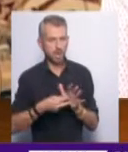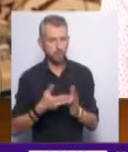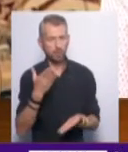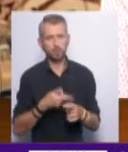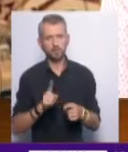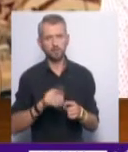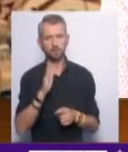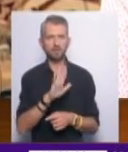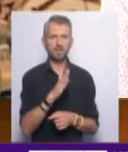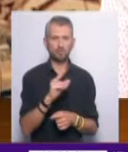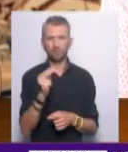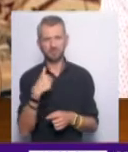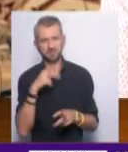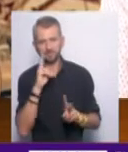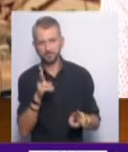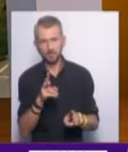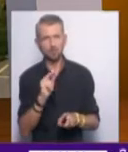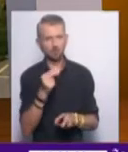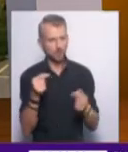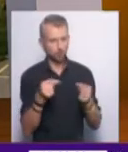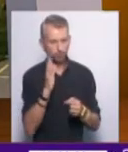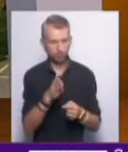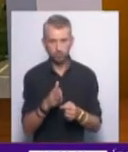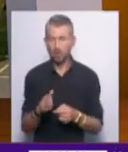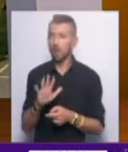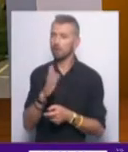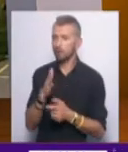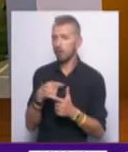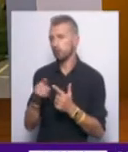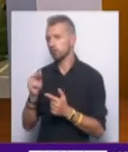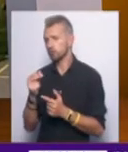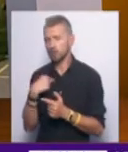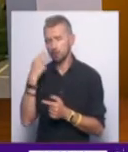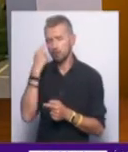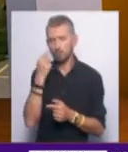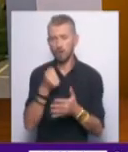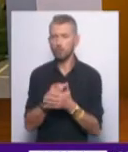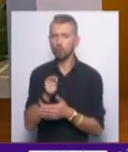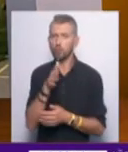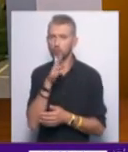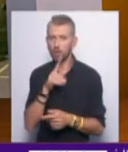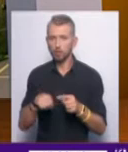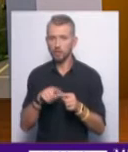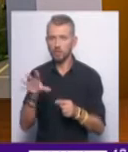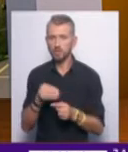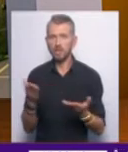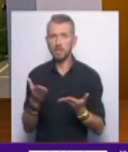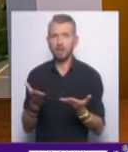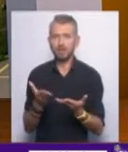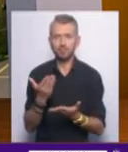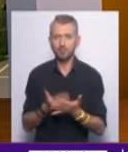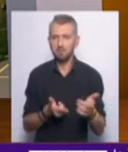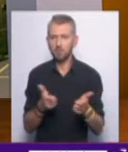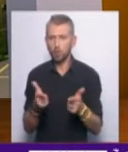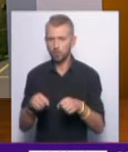буде у вівторок чи четвер. Так, четвер, або точно. Або у вівторок, або у четвер, але думаю, що до цього моменту, скоріш за все, вже якесь хоча б